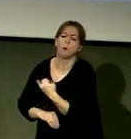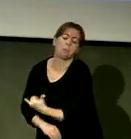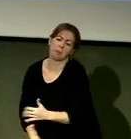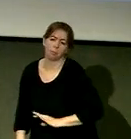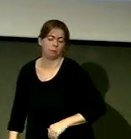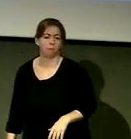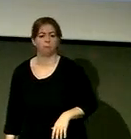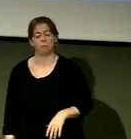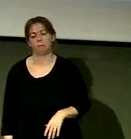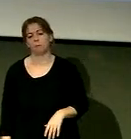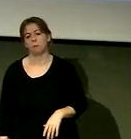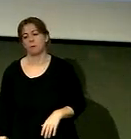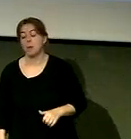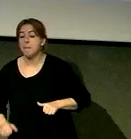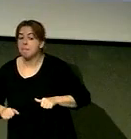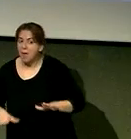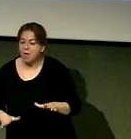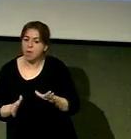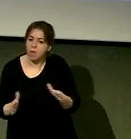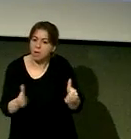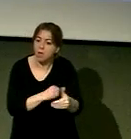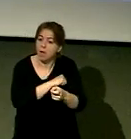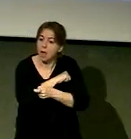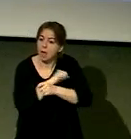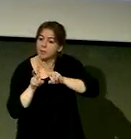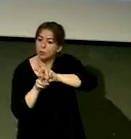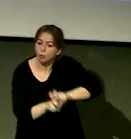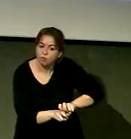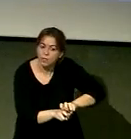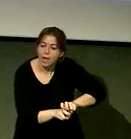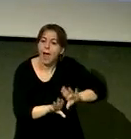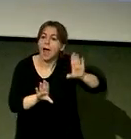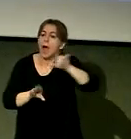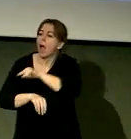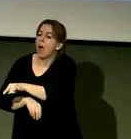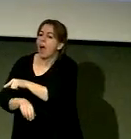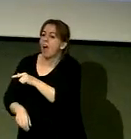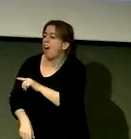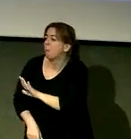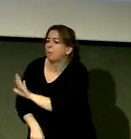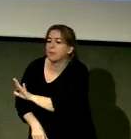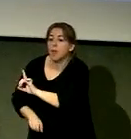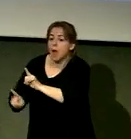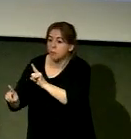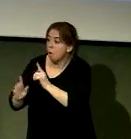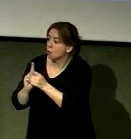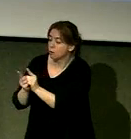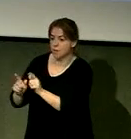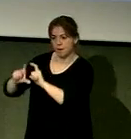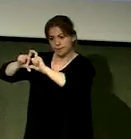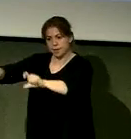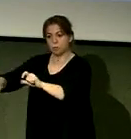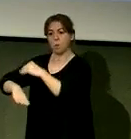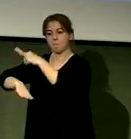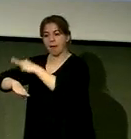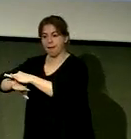Mais on a découvert l'addictologie, ils sont tous devenus malades, donc ils sont tous venus se faire soigner. Le problème, c'est qu'on n'était